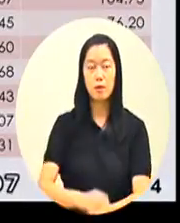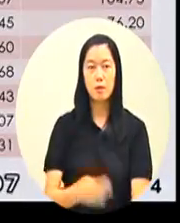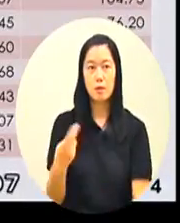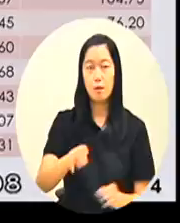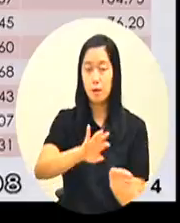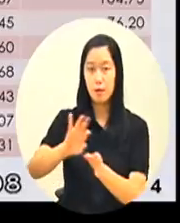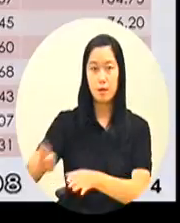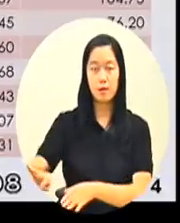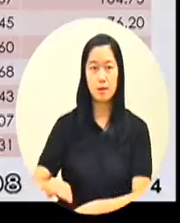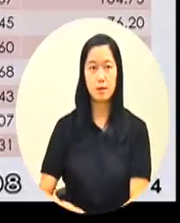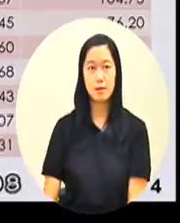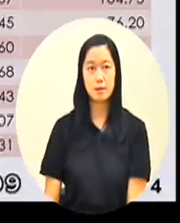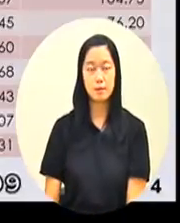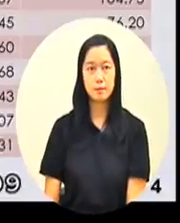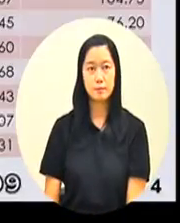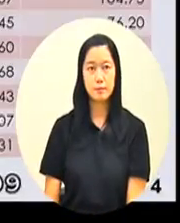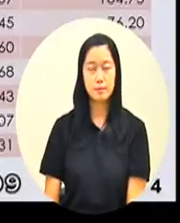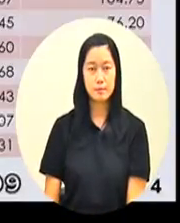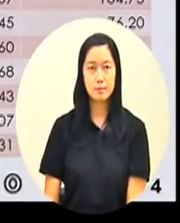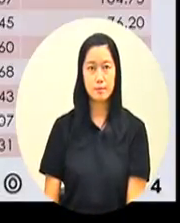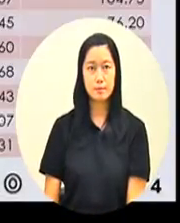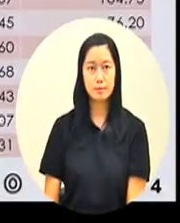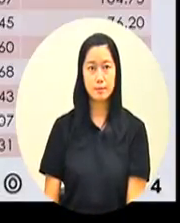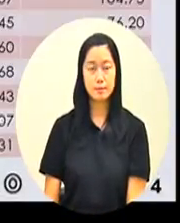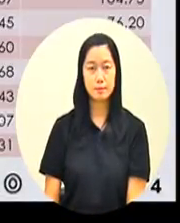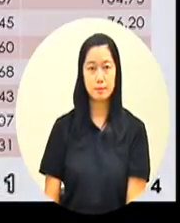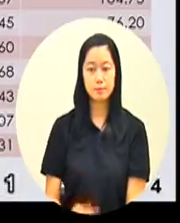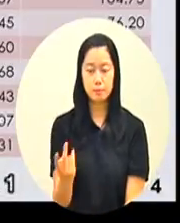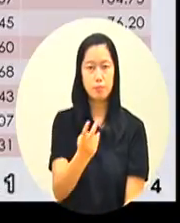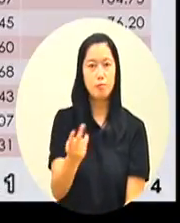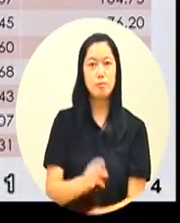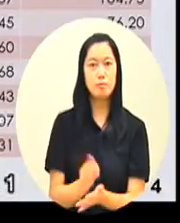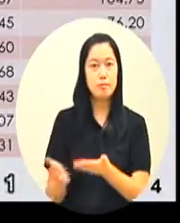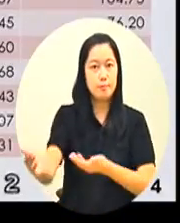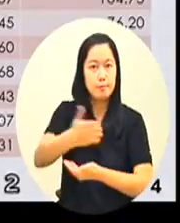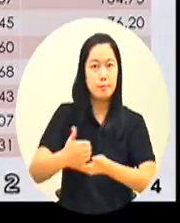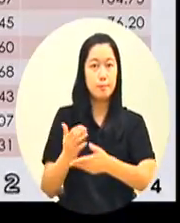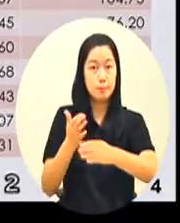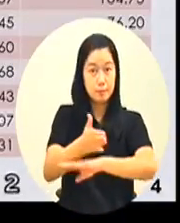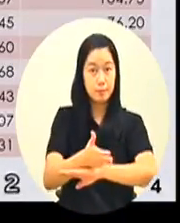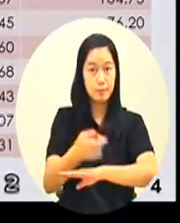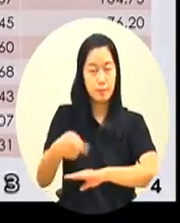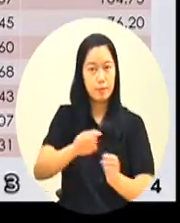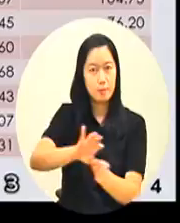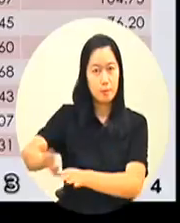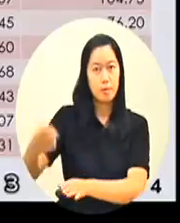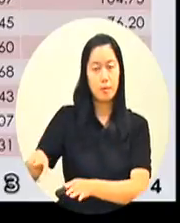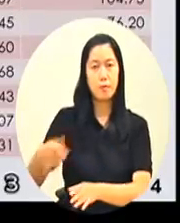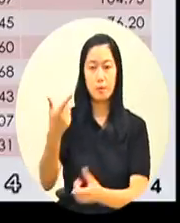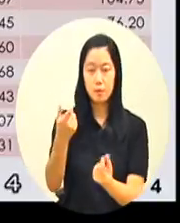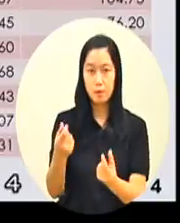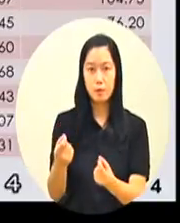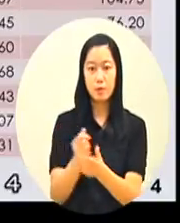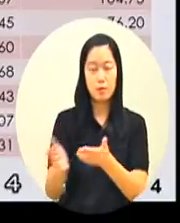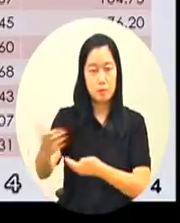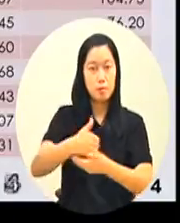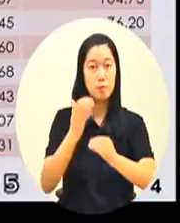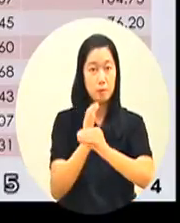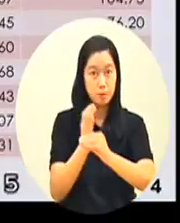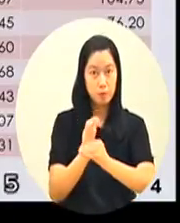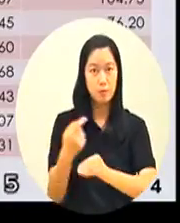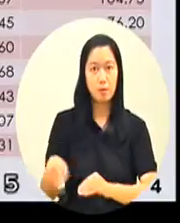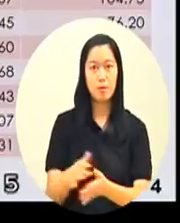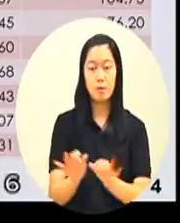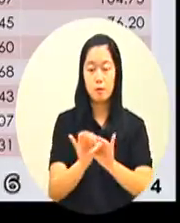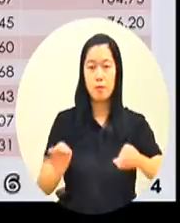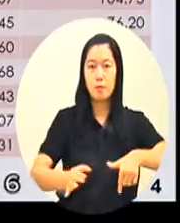有这两项目前是超收，那其他的部分还继续在收取当中。当然地价税我